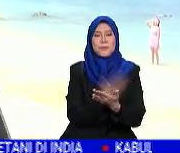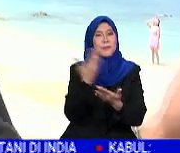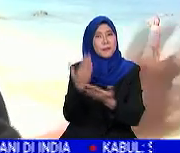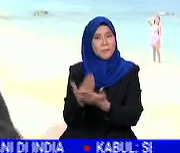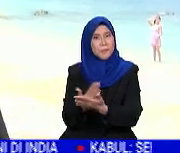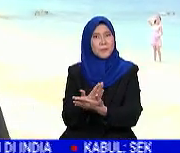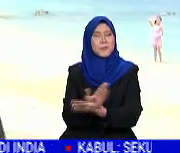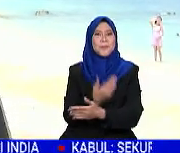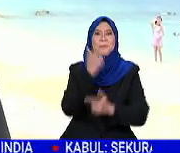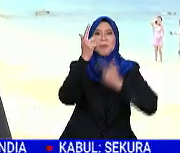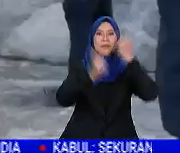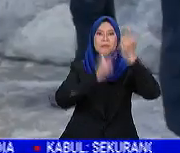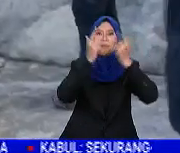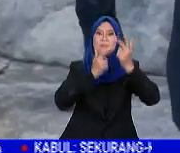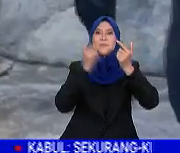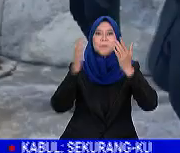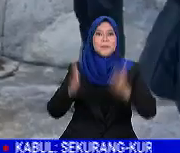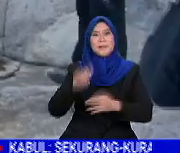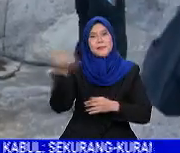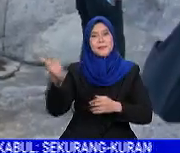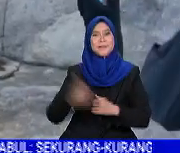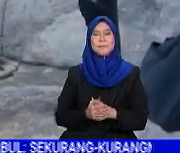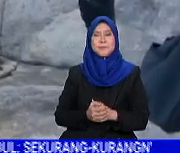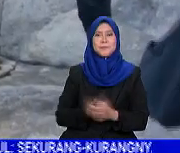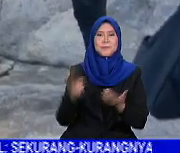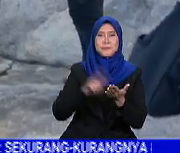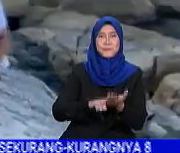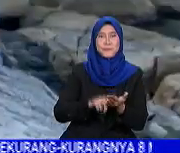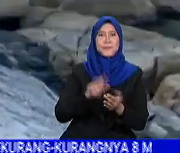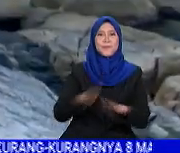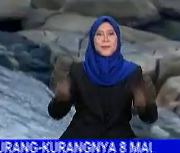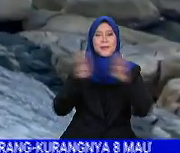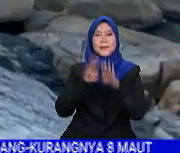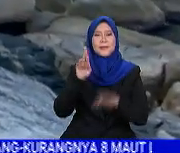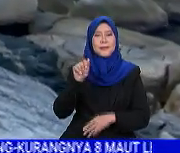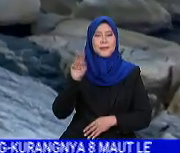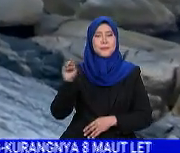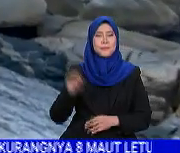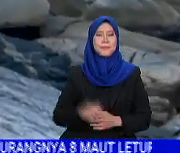pada pelancong-pelancong lain. Puran, Nur Azila Mohd Sani, Berita RTM.